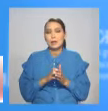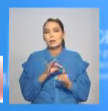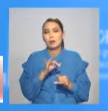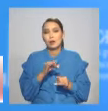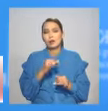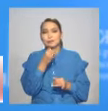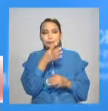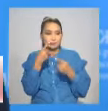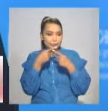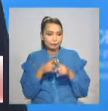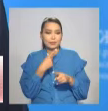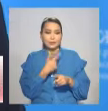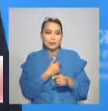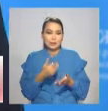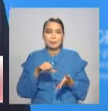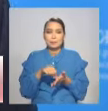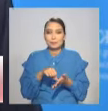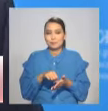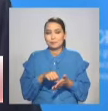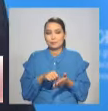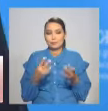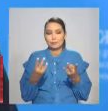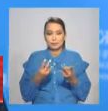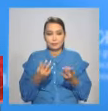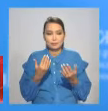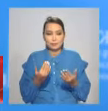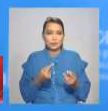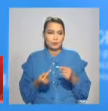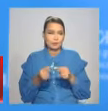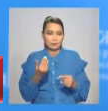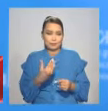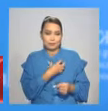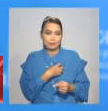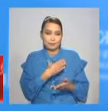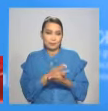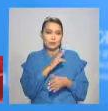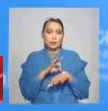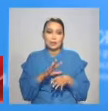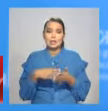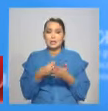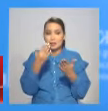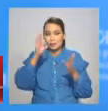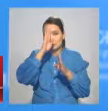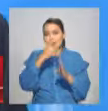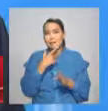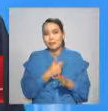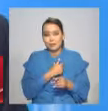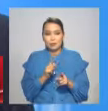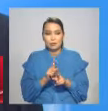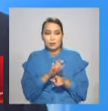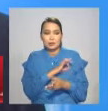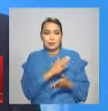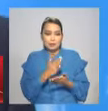технологически вооруженной с учетом современных вызовов. Это, наверное, ключевое. Мы видим, что природа войны сегодня меняется.